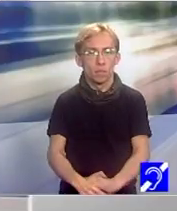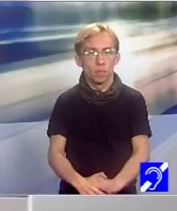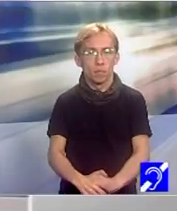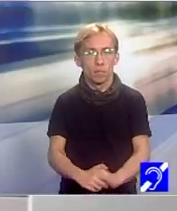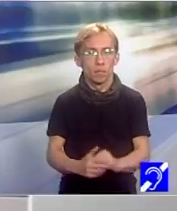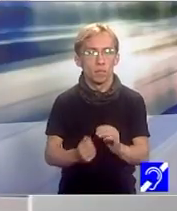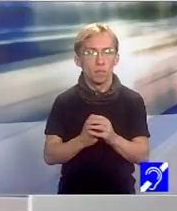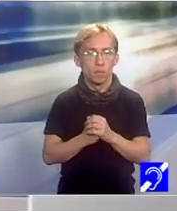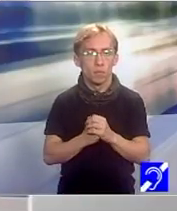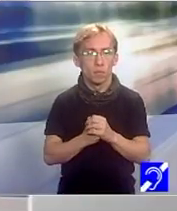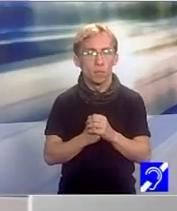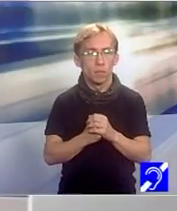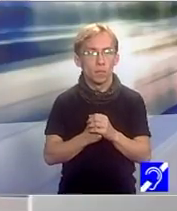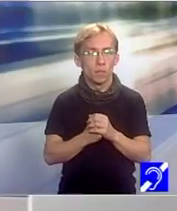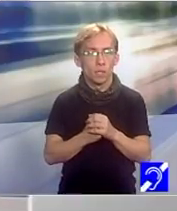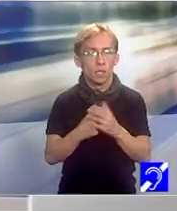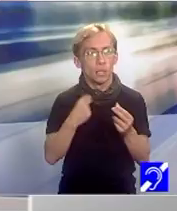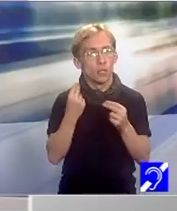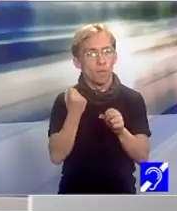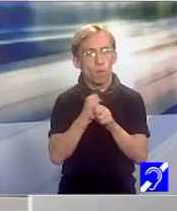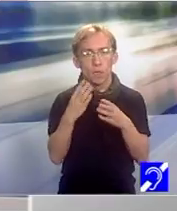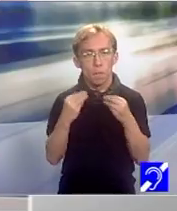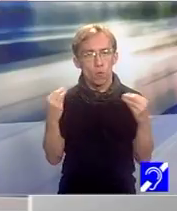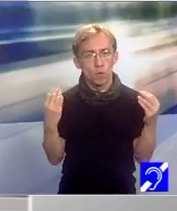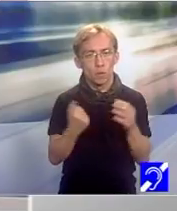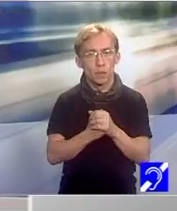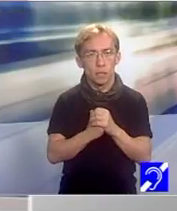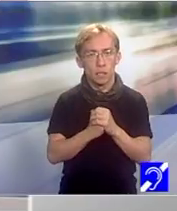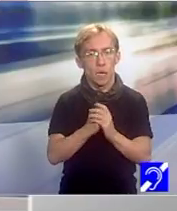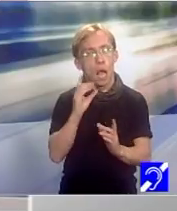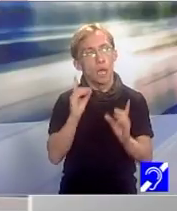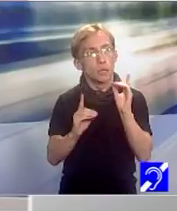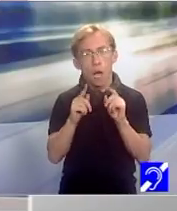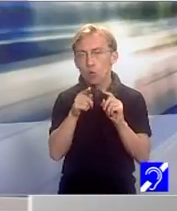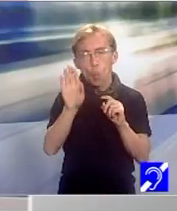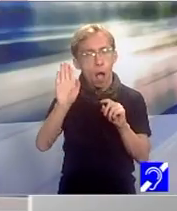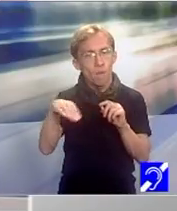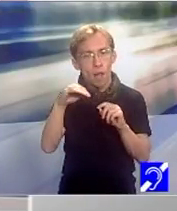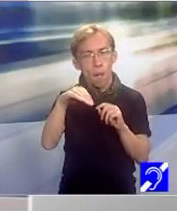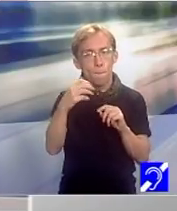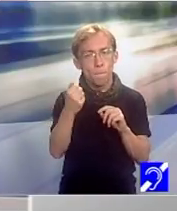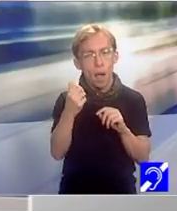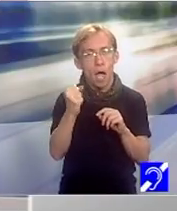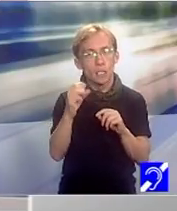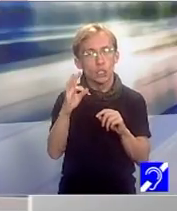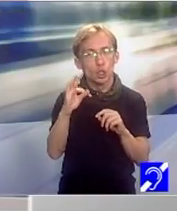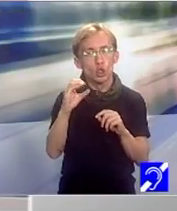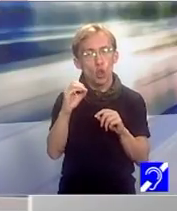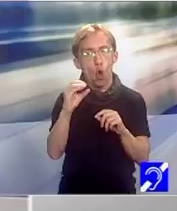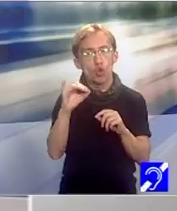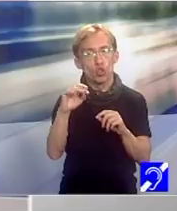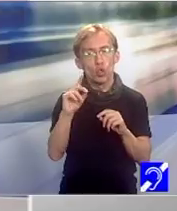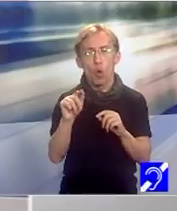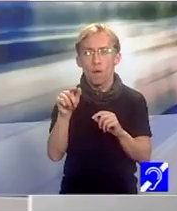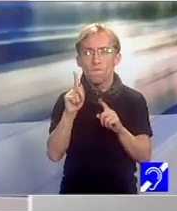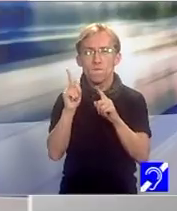Este un comerț. I-aș ruga foarte mult pentru că și dacă n-ar avea mastocitoză, fiecare copil este unic. Acele cursuri